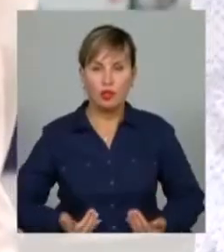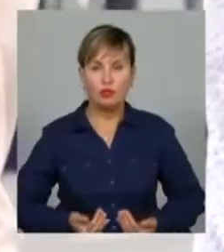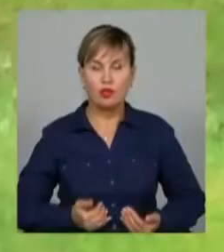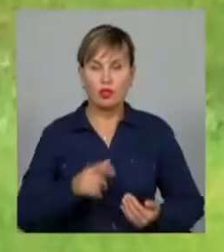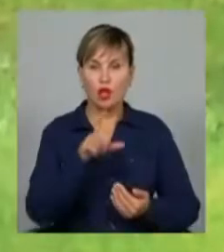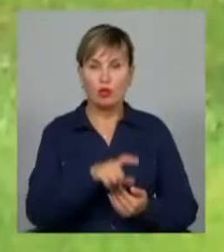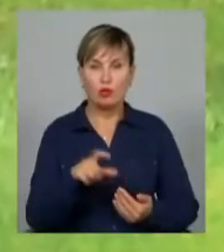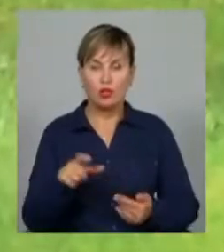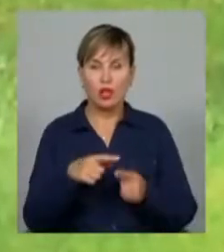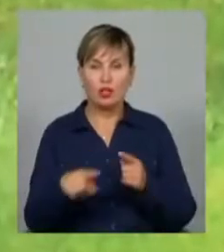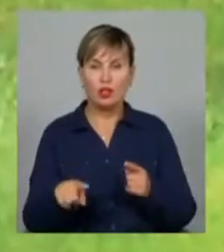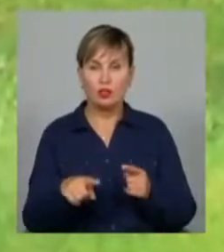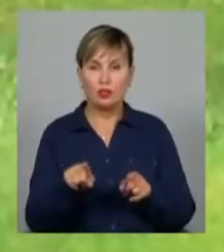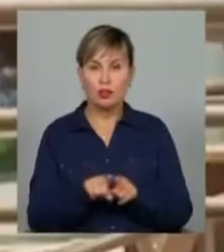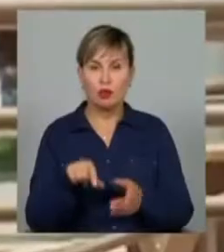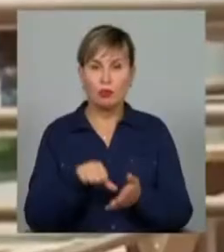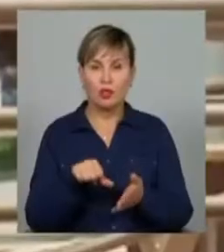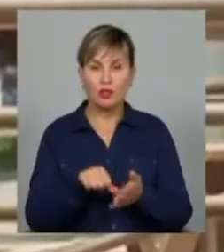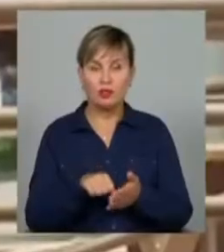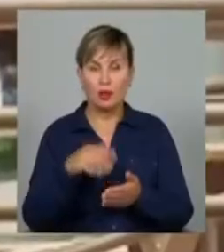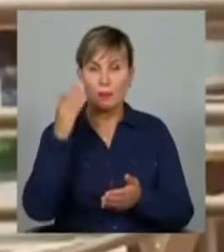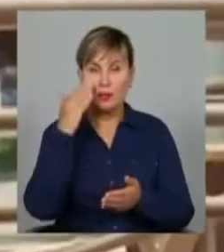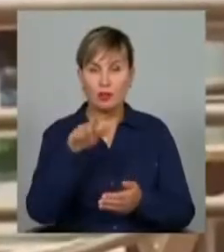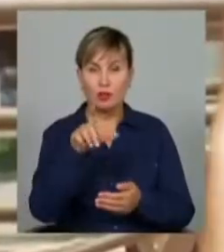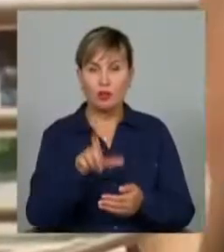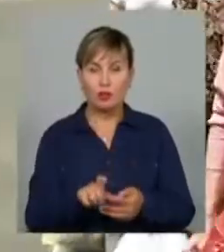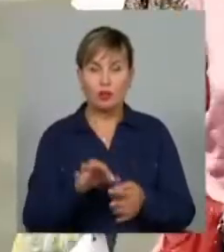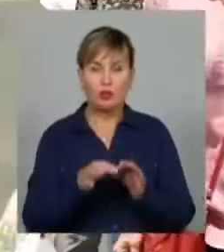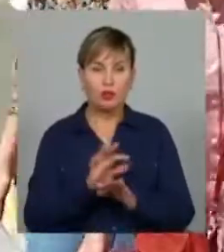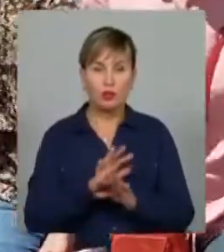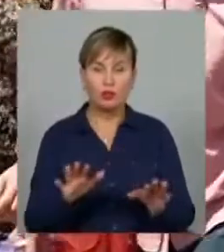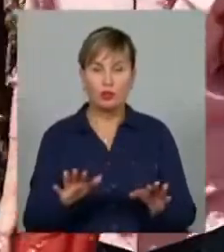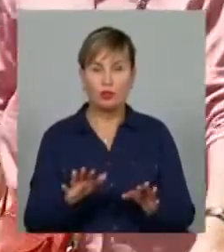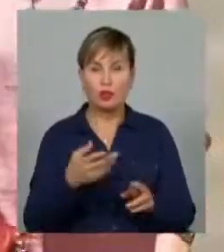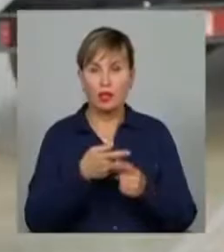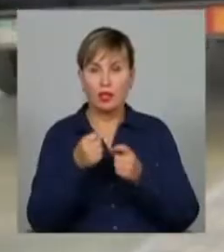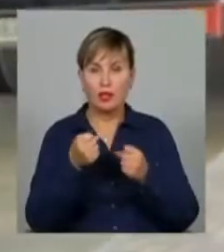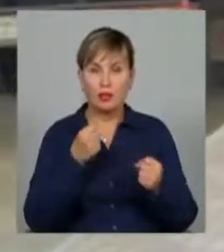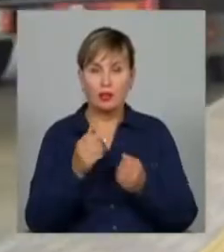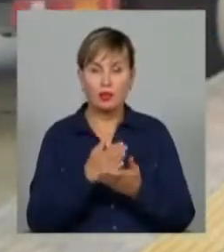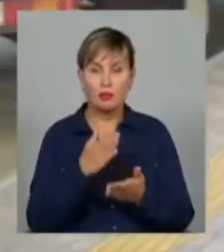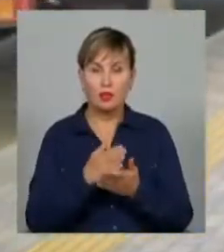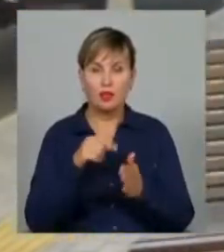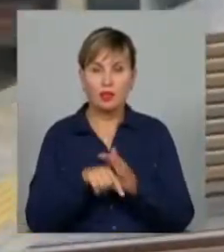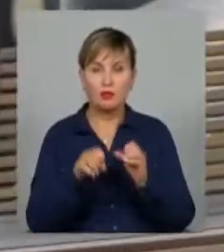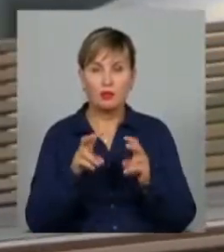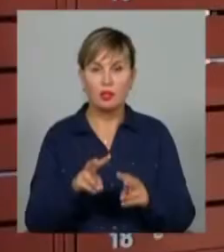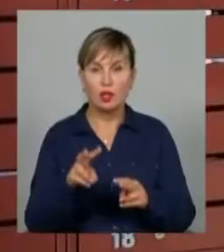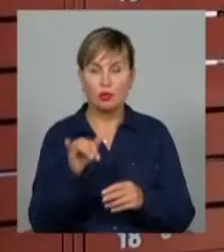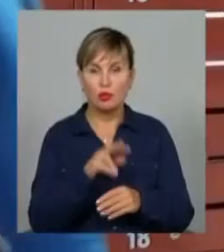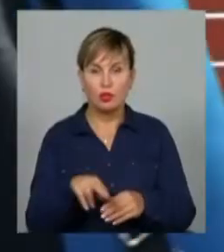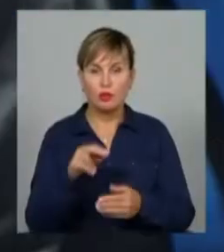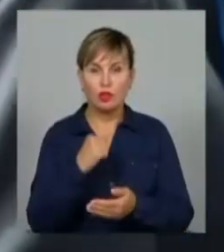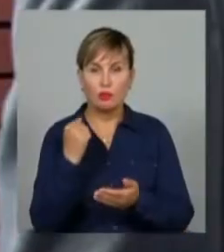людей. Отличить уполномоченного представителя от постороннего человека несложно. Интервьюеры имеют при себе специальное удостоверение,